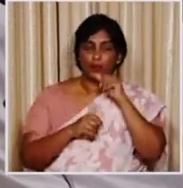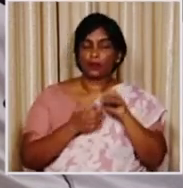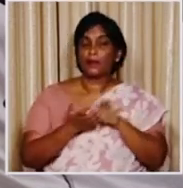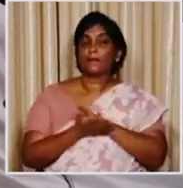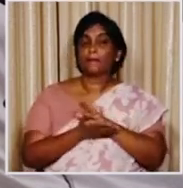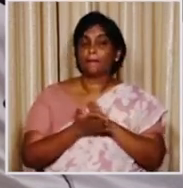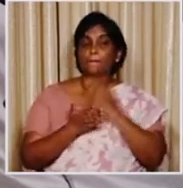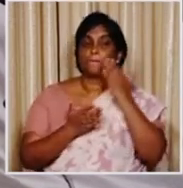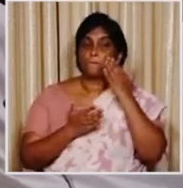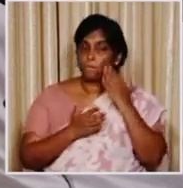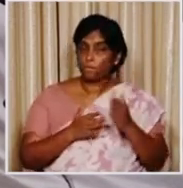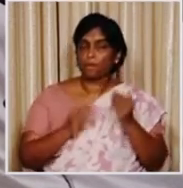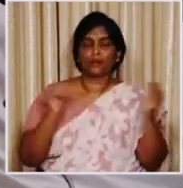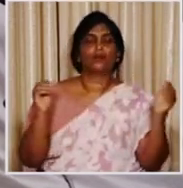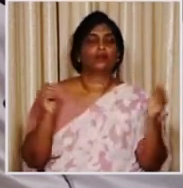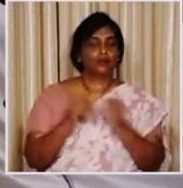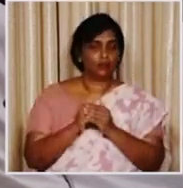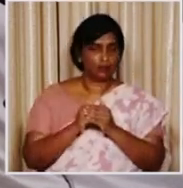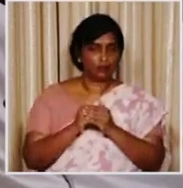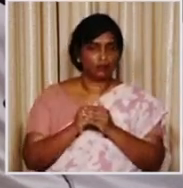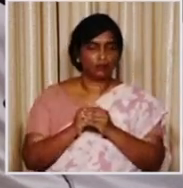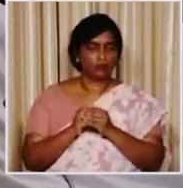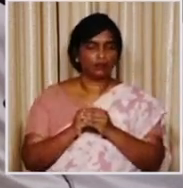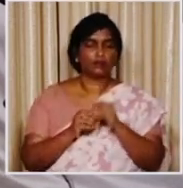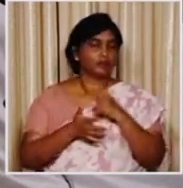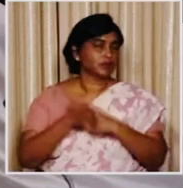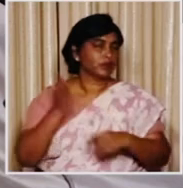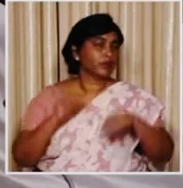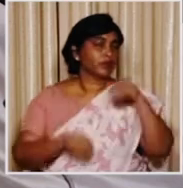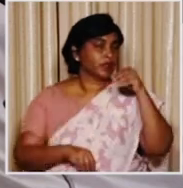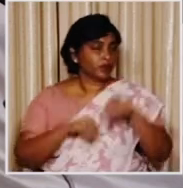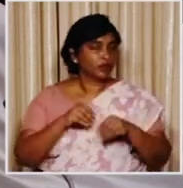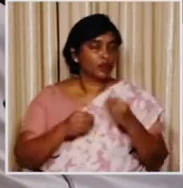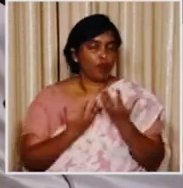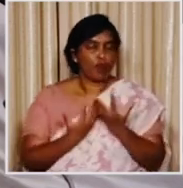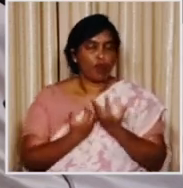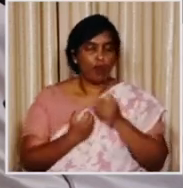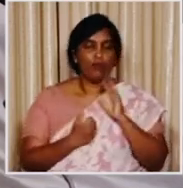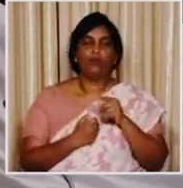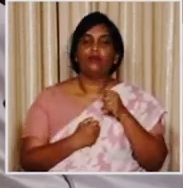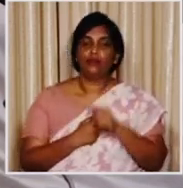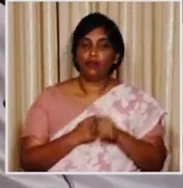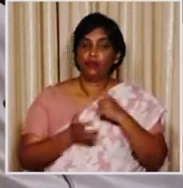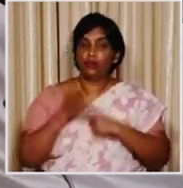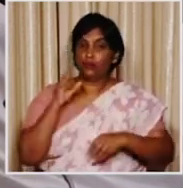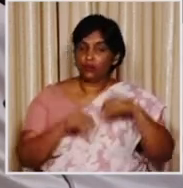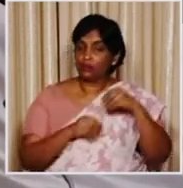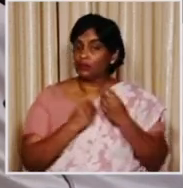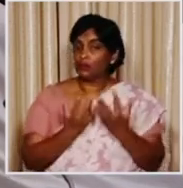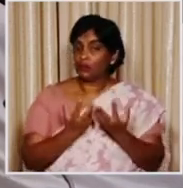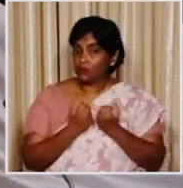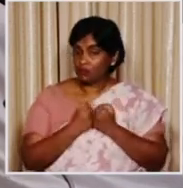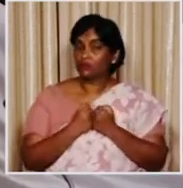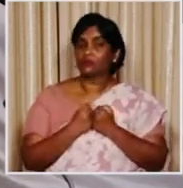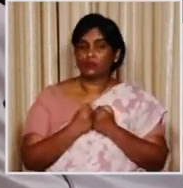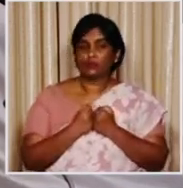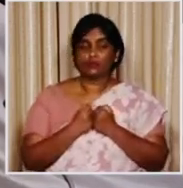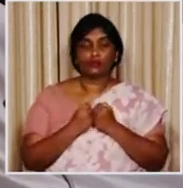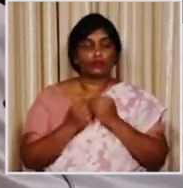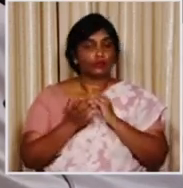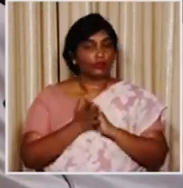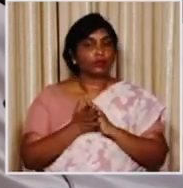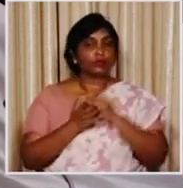පැහැදිලිව පේනවා මේ පිටුපස දේශපාලන උමනාවක් තිබුණු බව. ඒ දේශපාලන උමනාව සේවන අතර